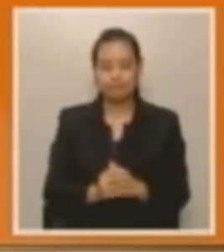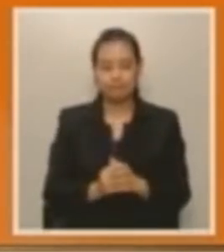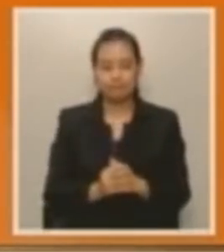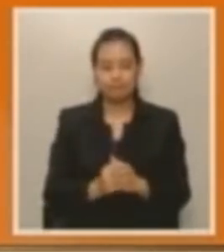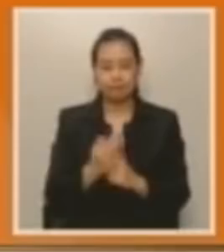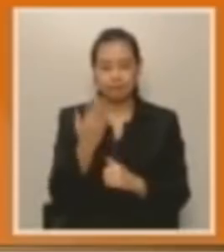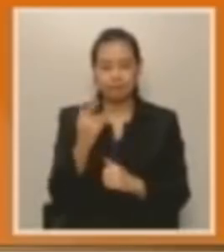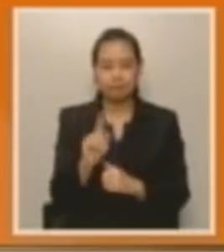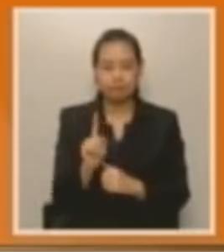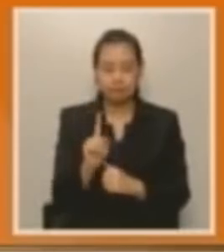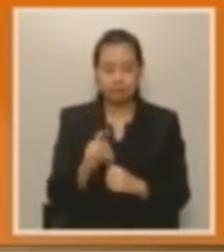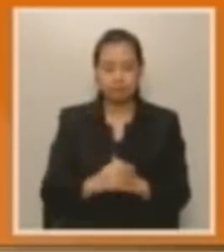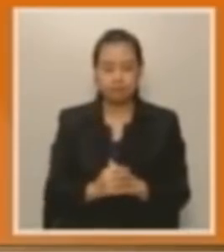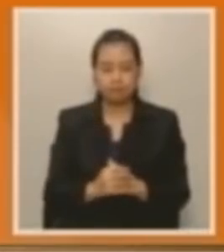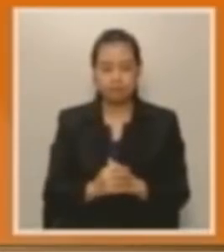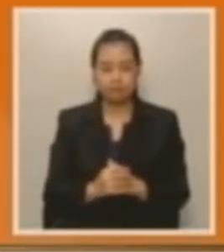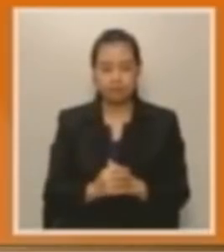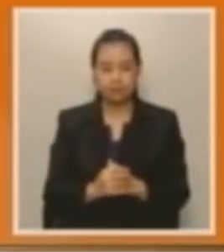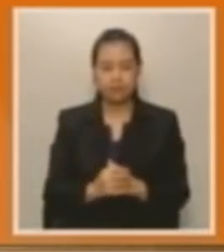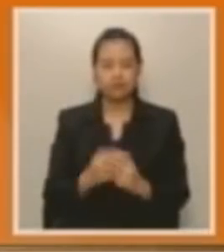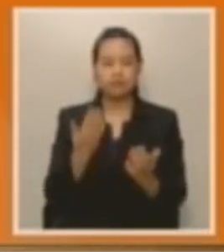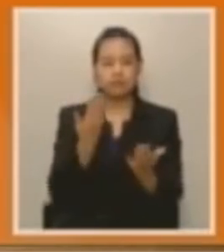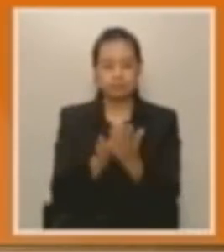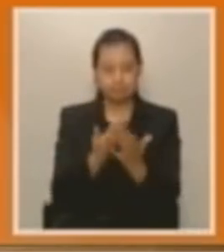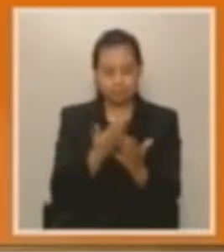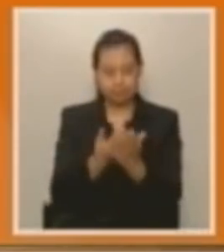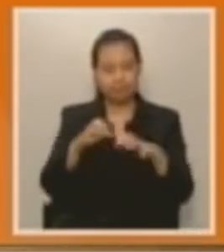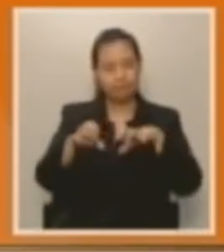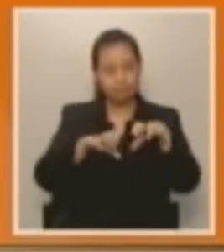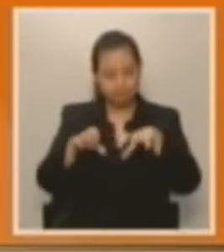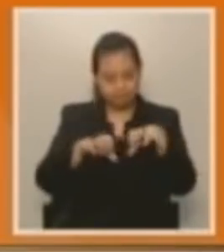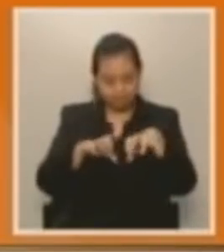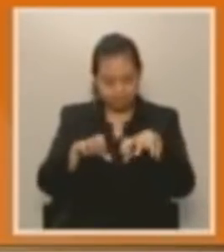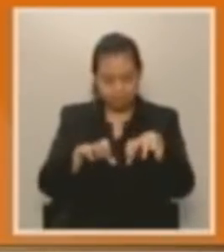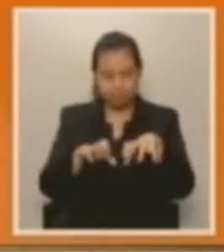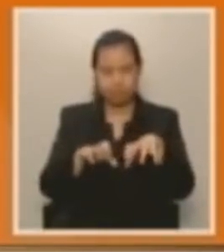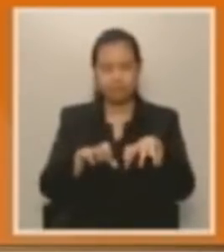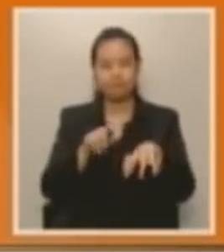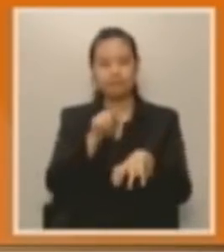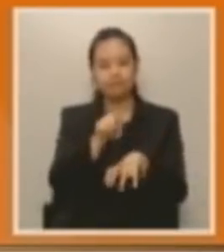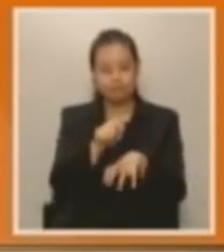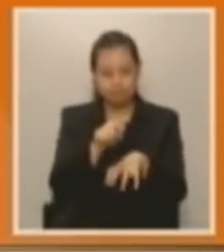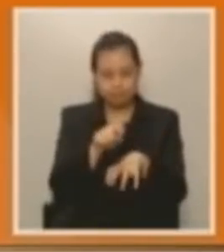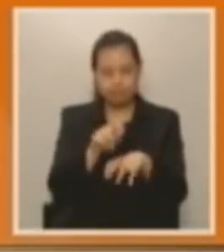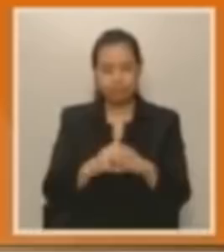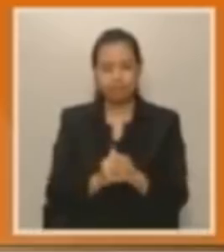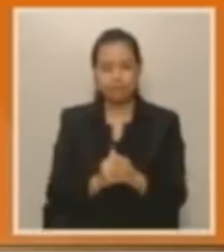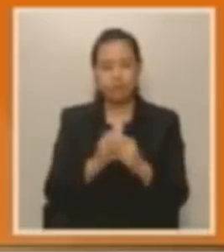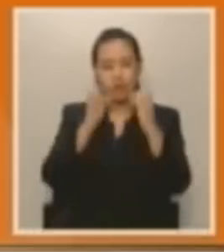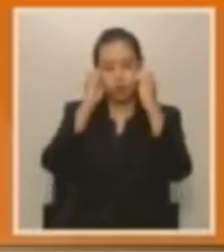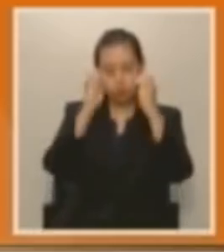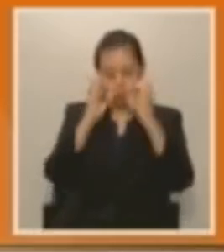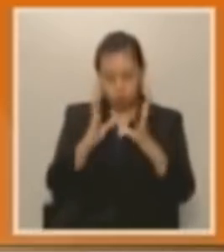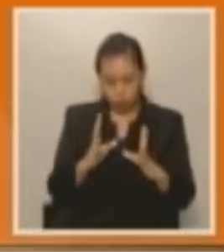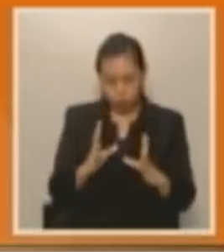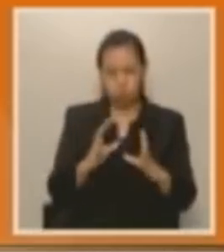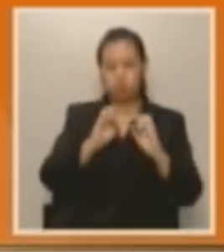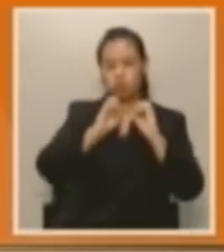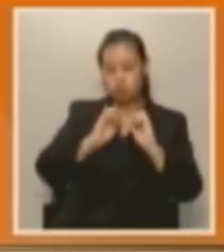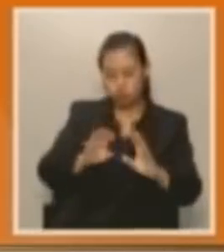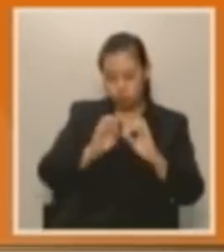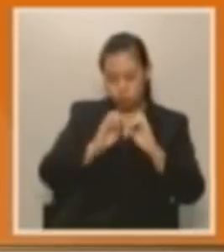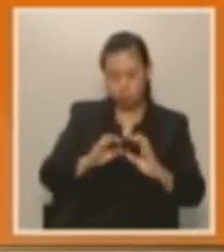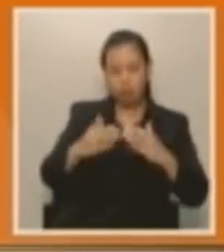ราะการจัดสรรงบประมาณแบบนี้ทำให้คุณครูไม่ได้สอนหนังสือ